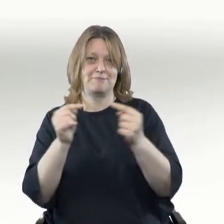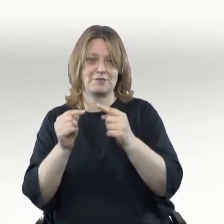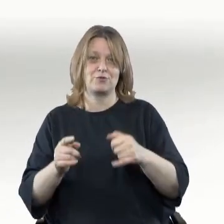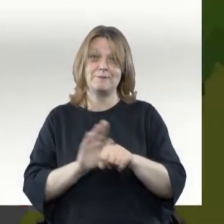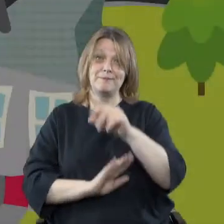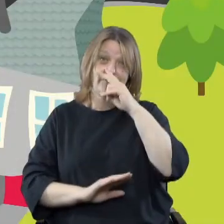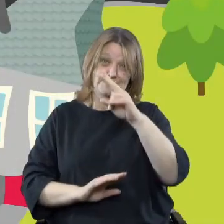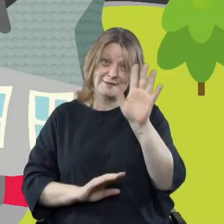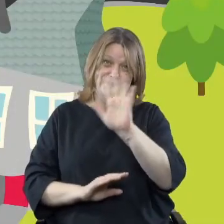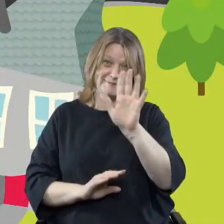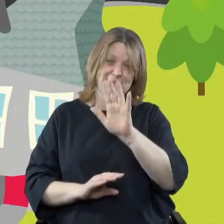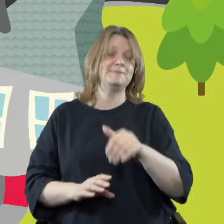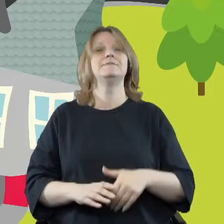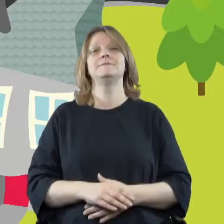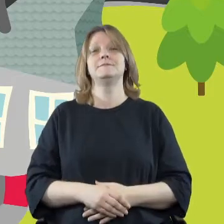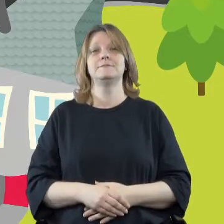zobaczenia!